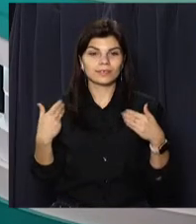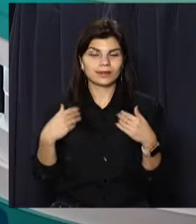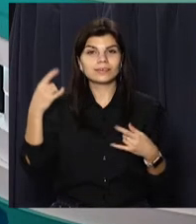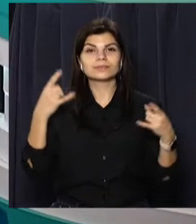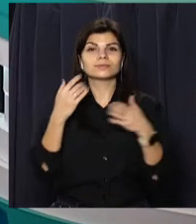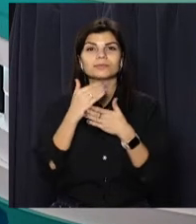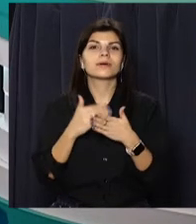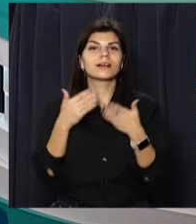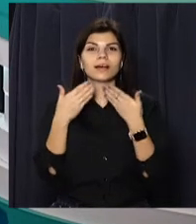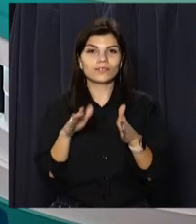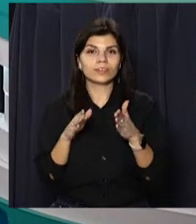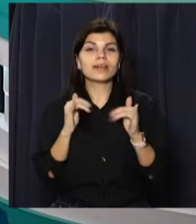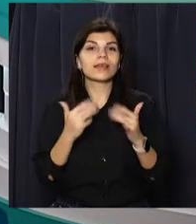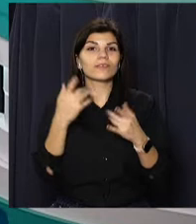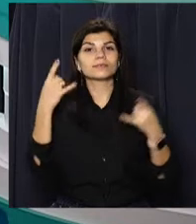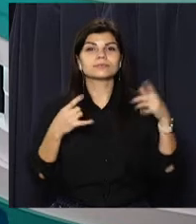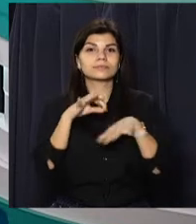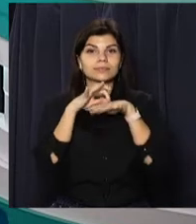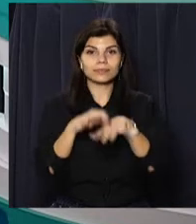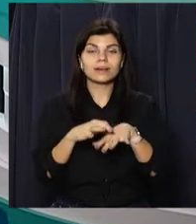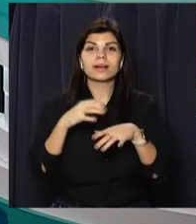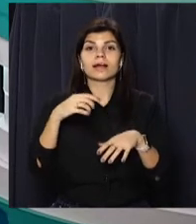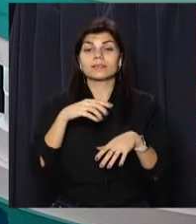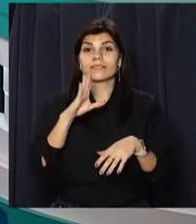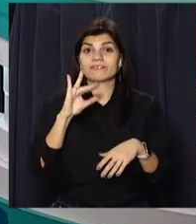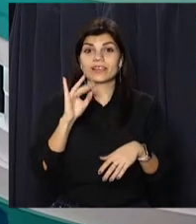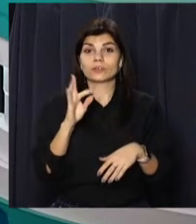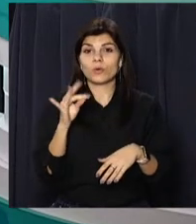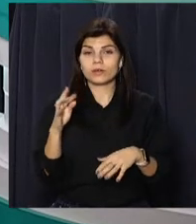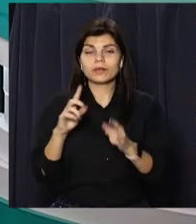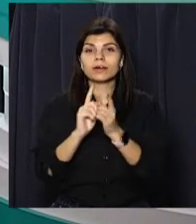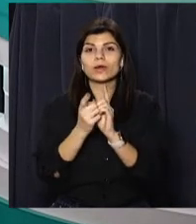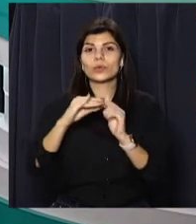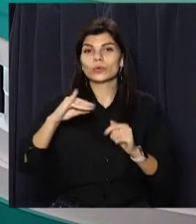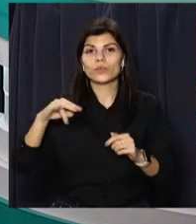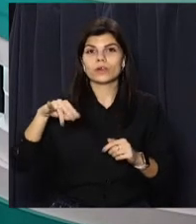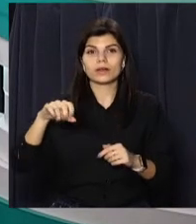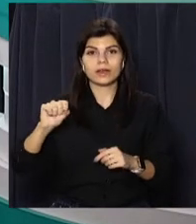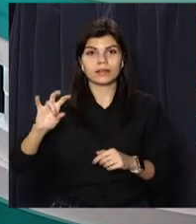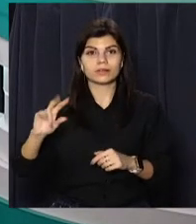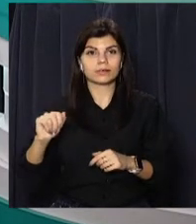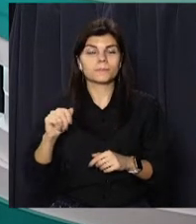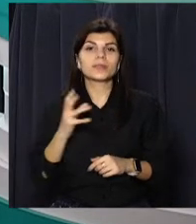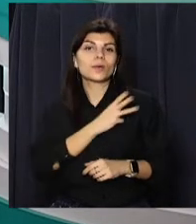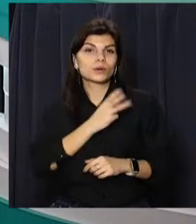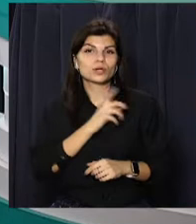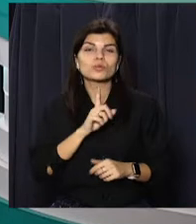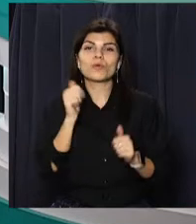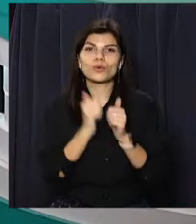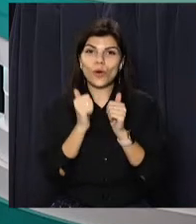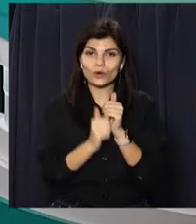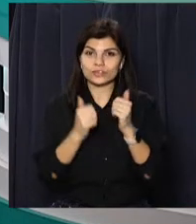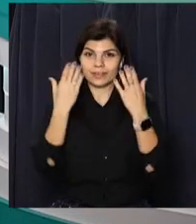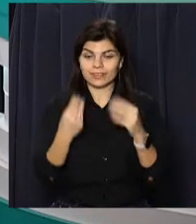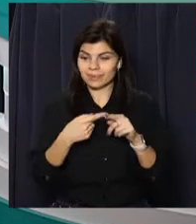Вітаю, з вами телеканал «Відкритий». Для вас у студії працюють Вікторія Вахрушина та сурдоперекладачка Юліана Пуговкіна. Бажаємо, щоб кожна мить цього